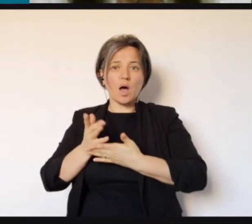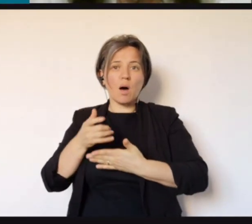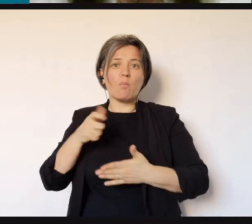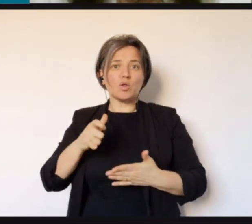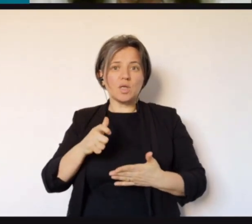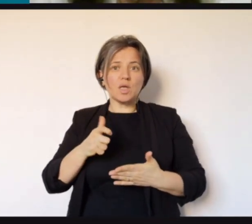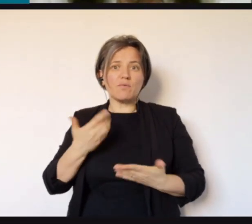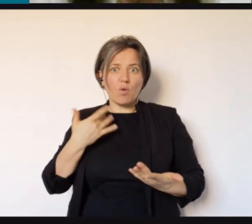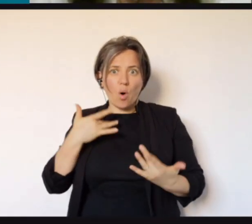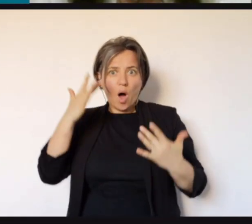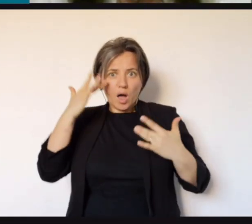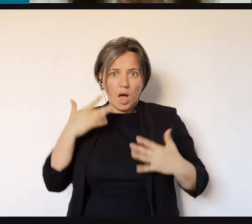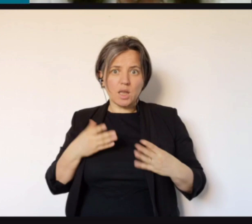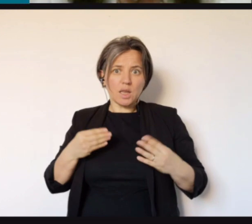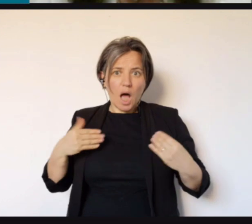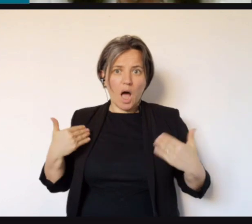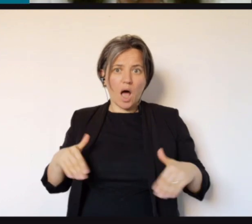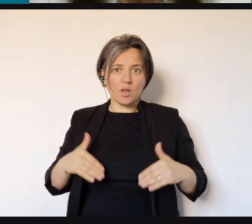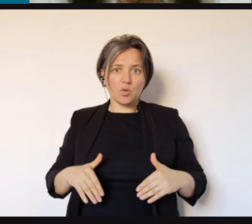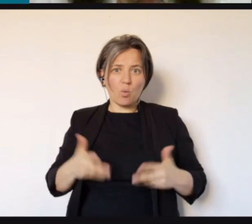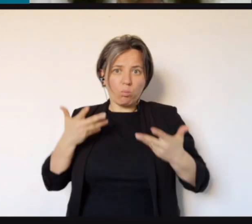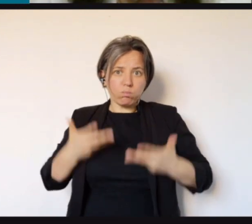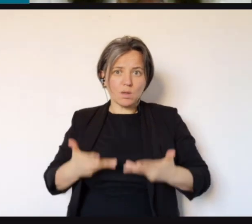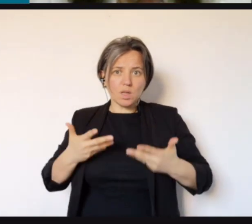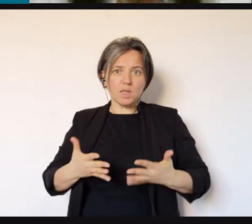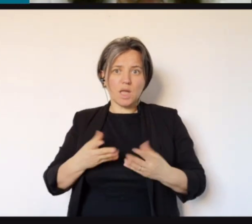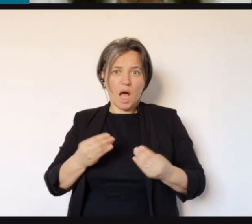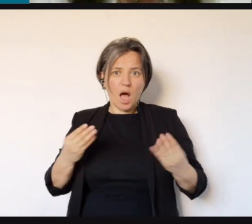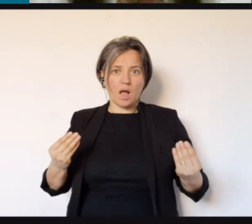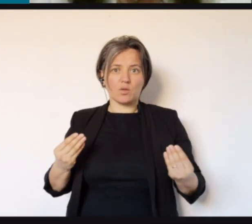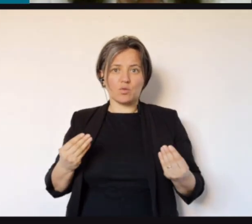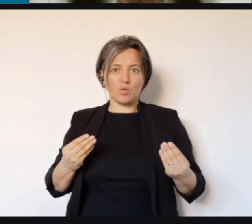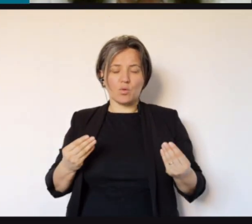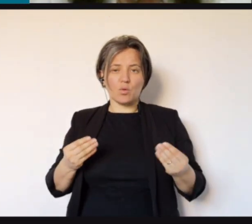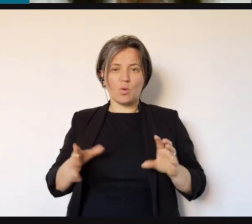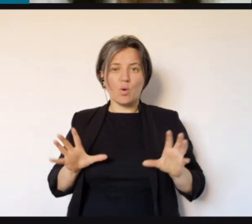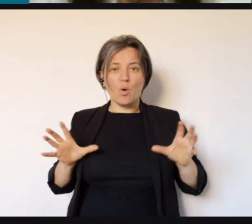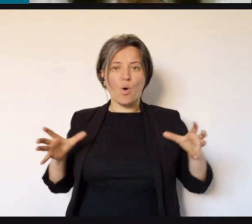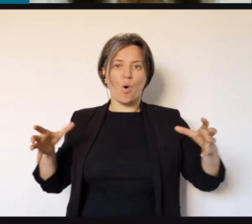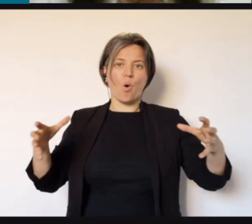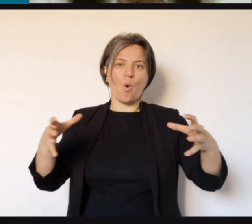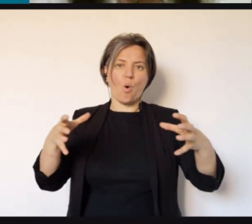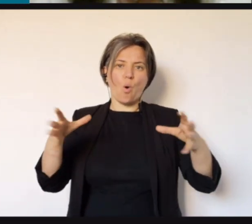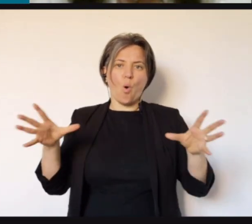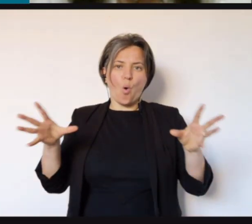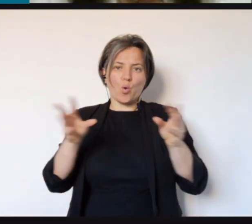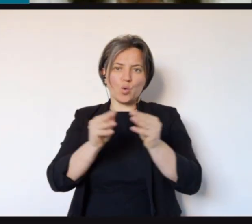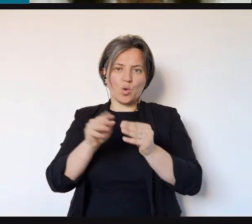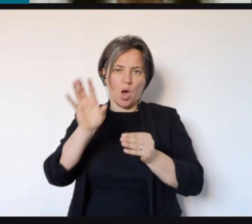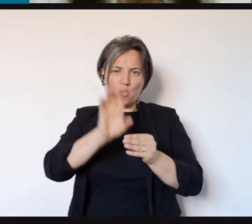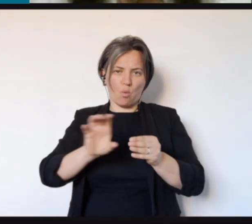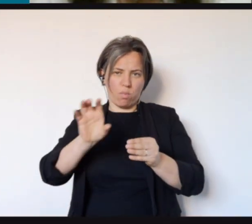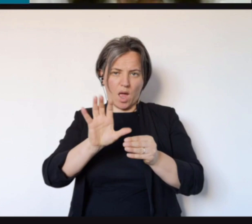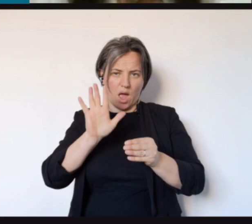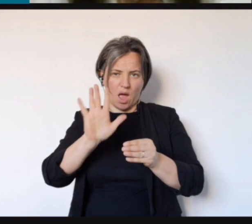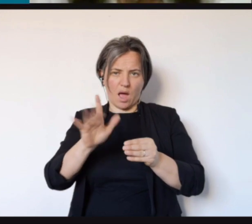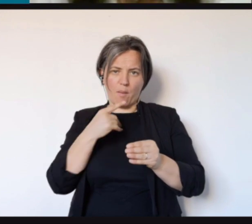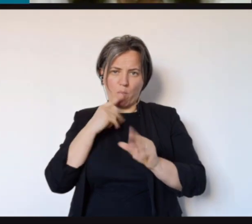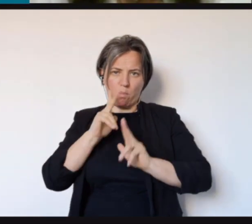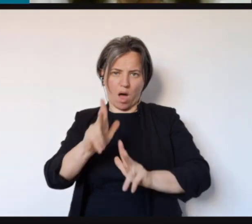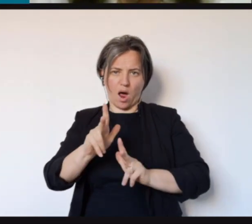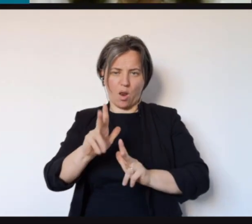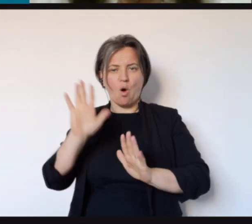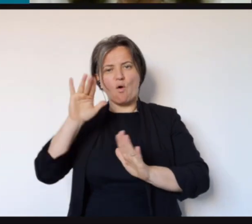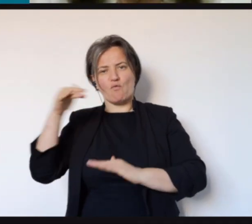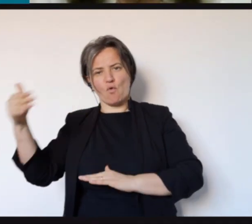abbiamo pagato di più il prezzo all'interno dell'Unione Europea, ovviamente, fuori